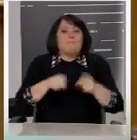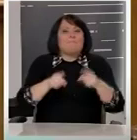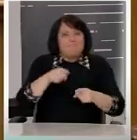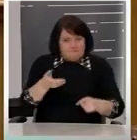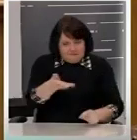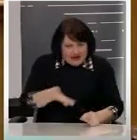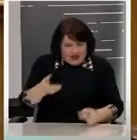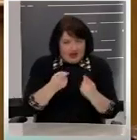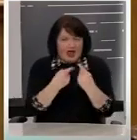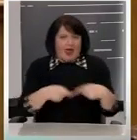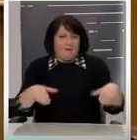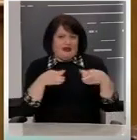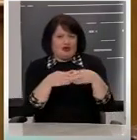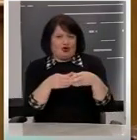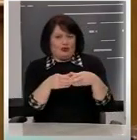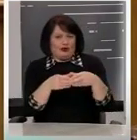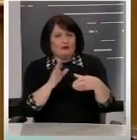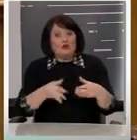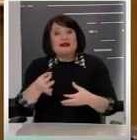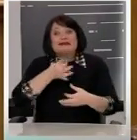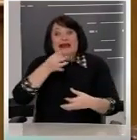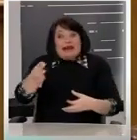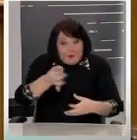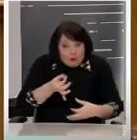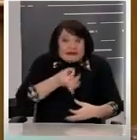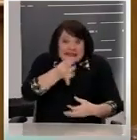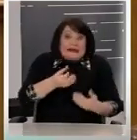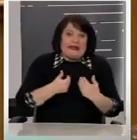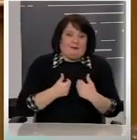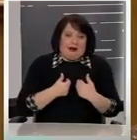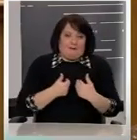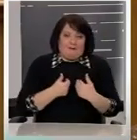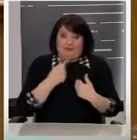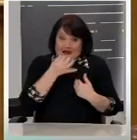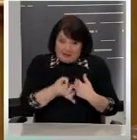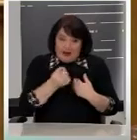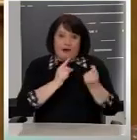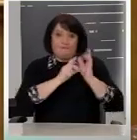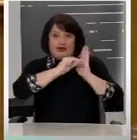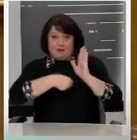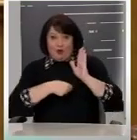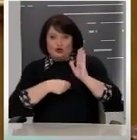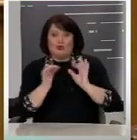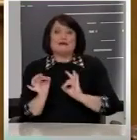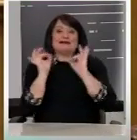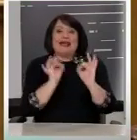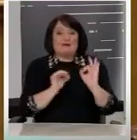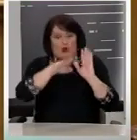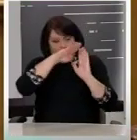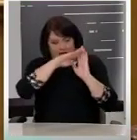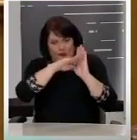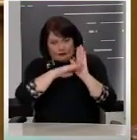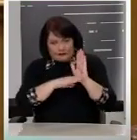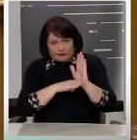ήσασταν στην Επιτροπή, μπορεί να το επιβεβαιώσετε τι είπα. Αυτό το μνημόνιο είναι εντός ένα συγκεκριμένο πλαίσιο,